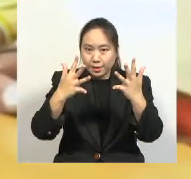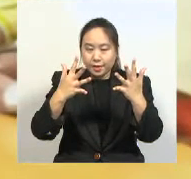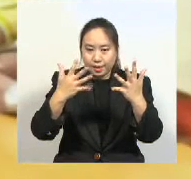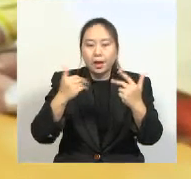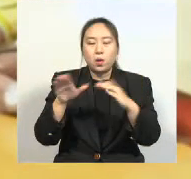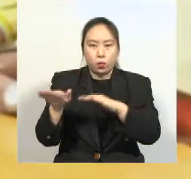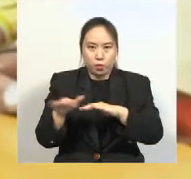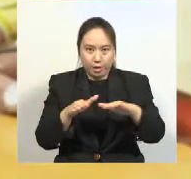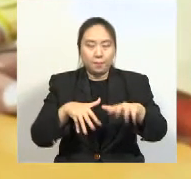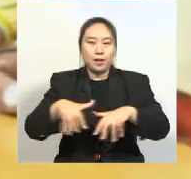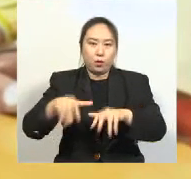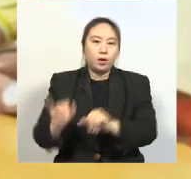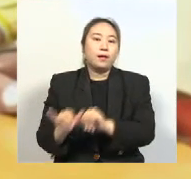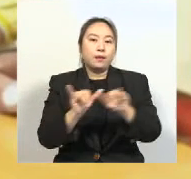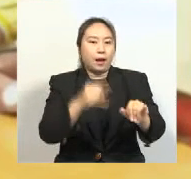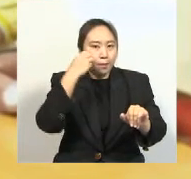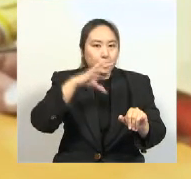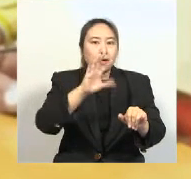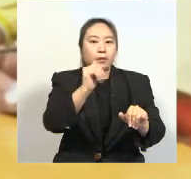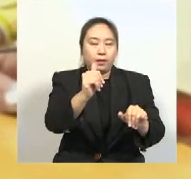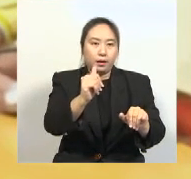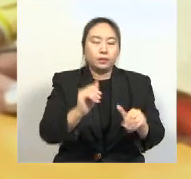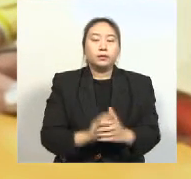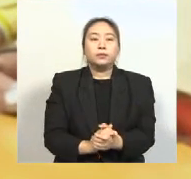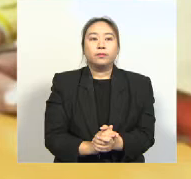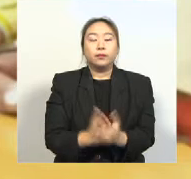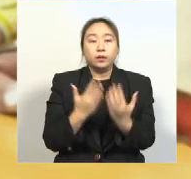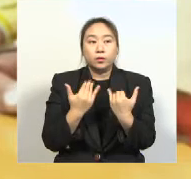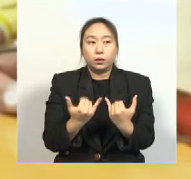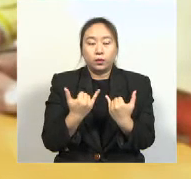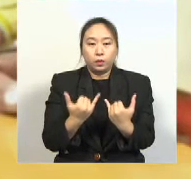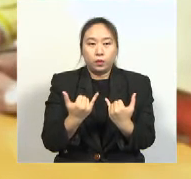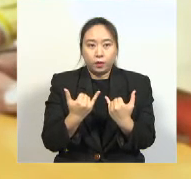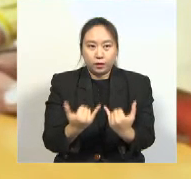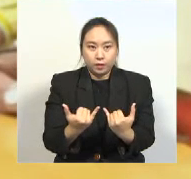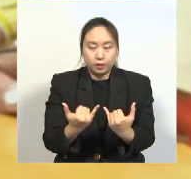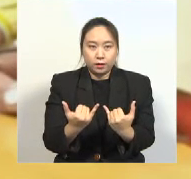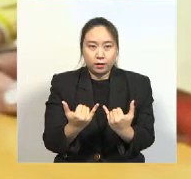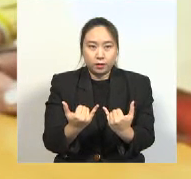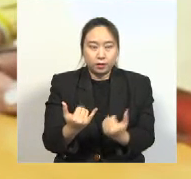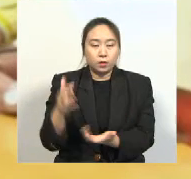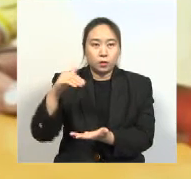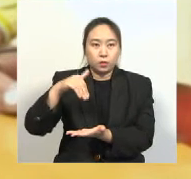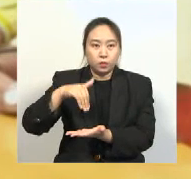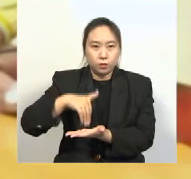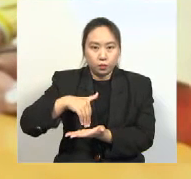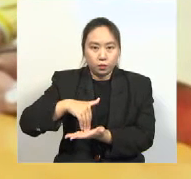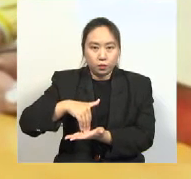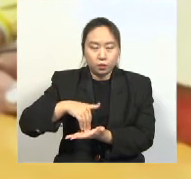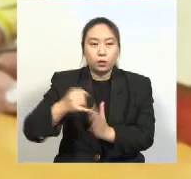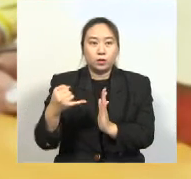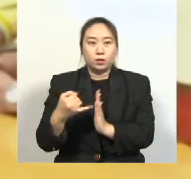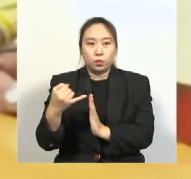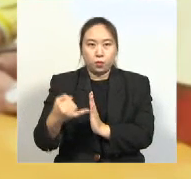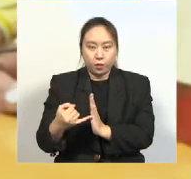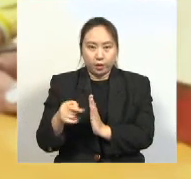เตรียมพี่น้องกลับบ้านนะครับนั้นในการหมดปัจจุบันยุคขนาดเนี้ยศูนย์อำนวยการส่วนกลางของจังหวัดเนี่ย